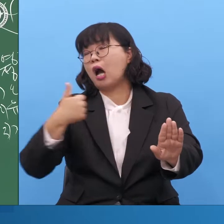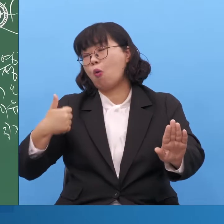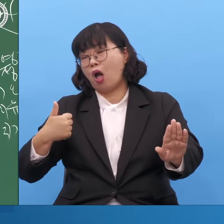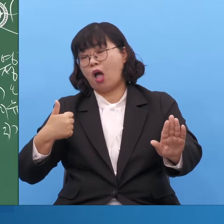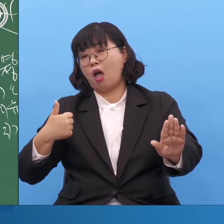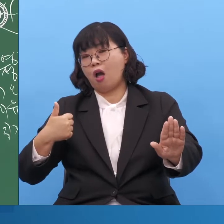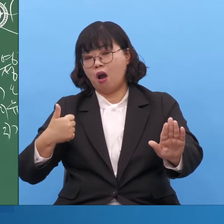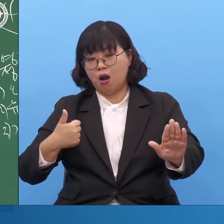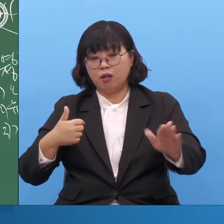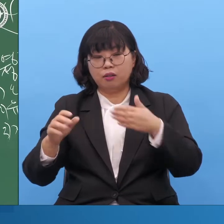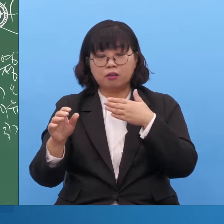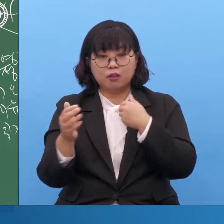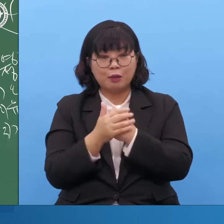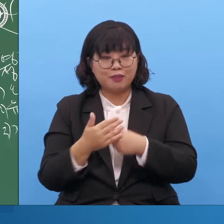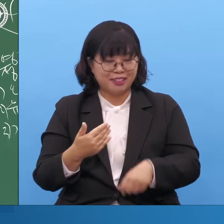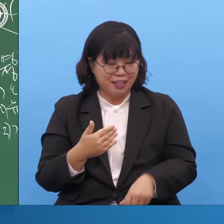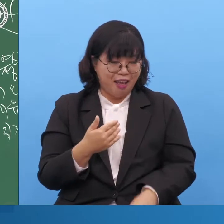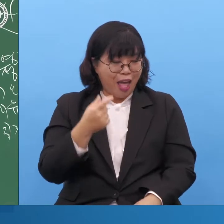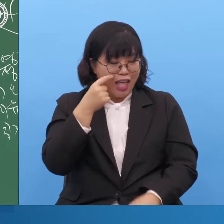안 잃어버리고